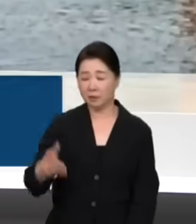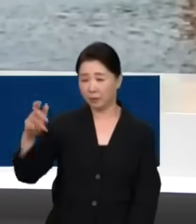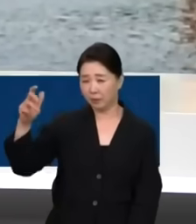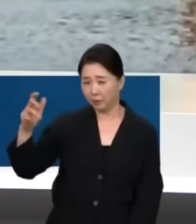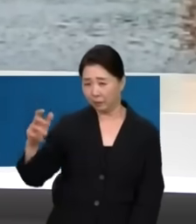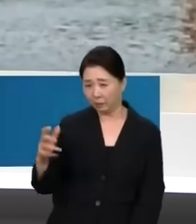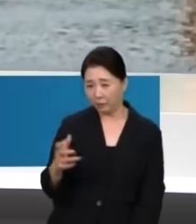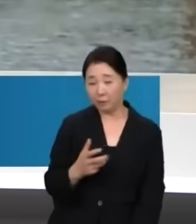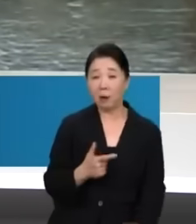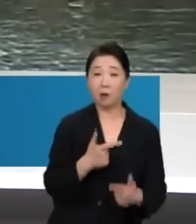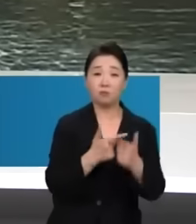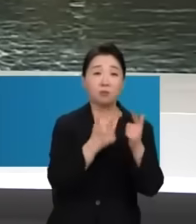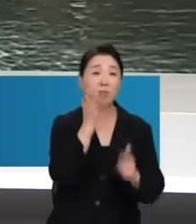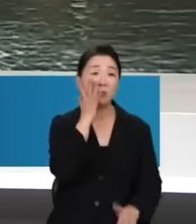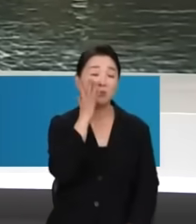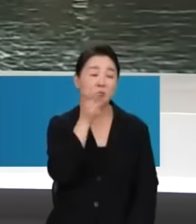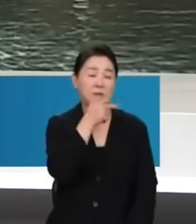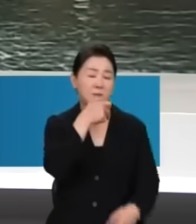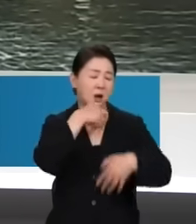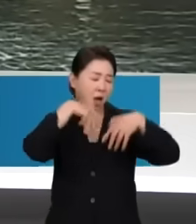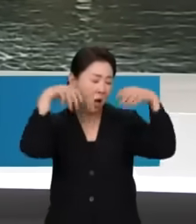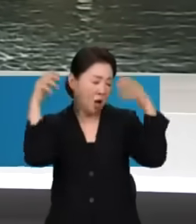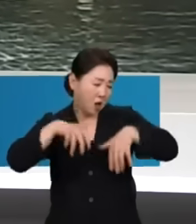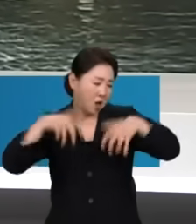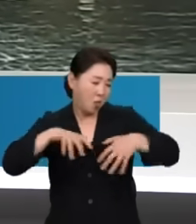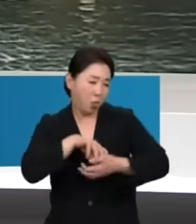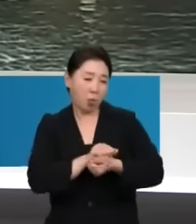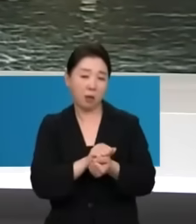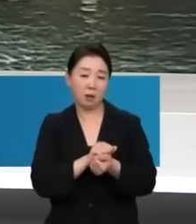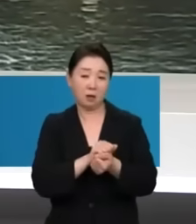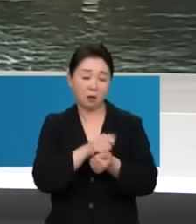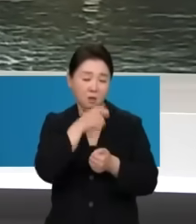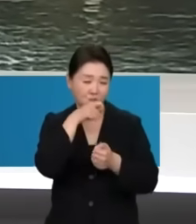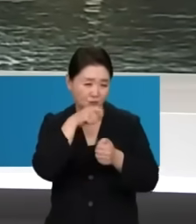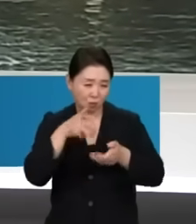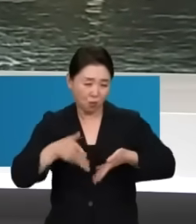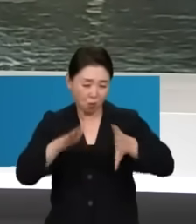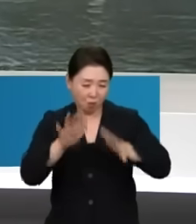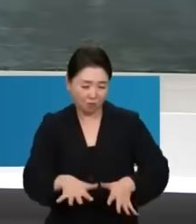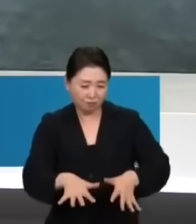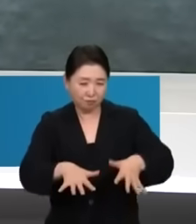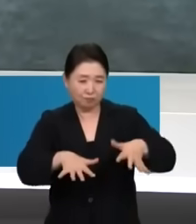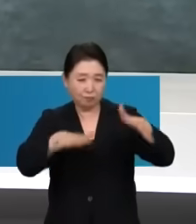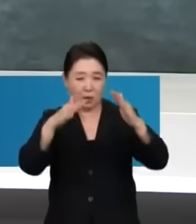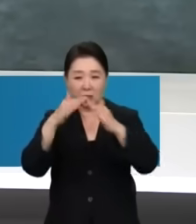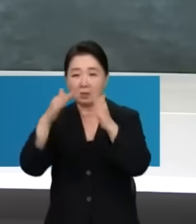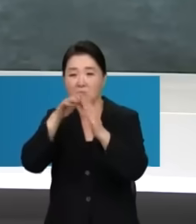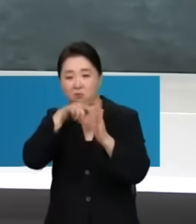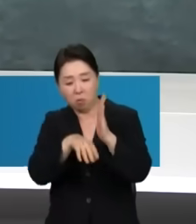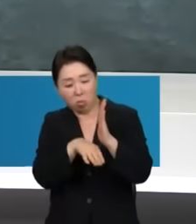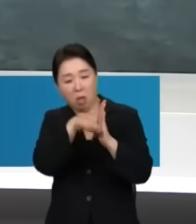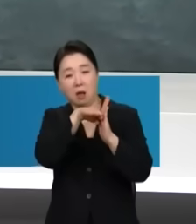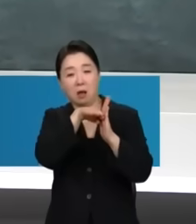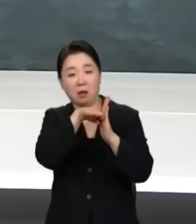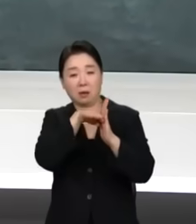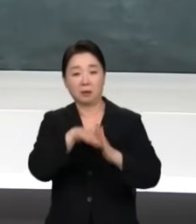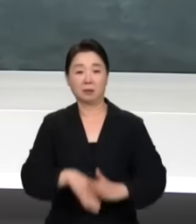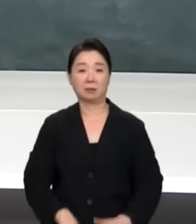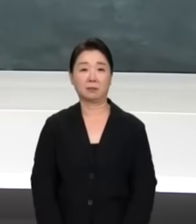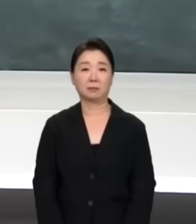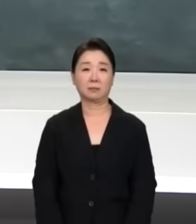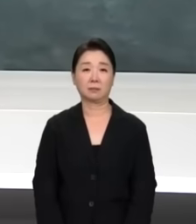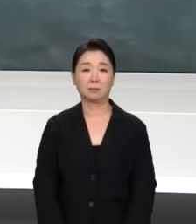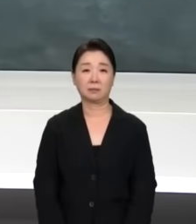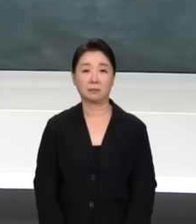다가오면서 부산과 울산에는 폭우가 쏟아졌습니다. 도로가 물에 잠겼고 주택가도 물바다가 됐는데 구석찬 기자가